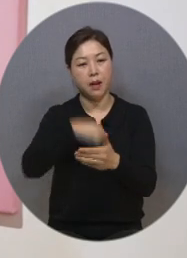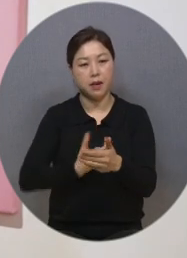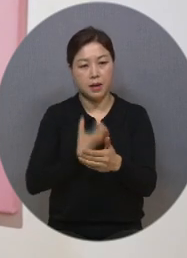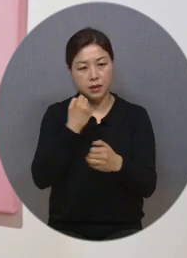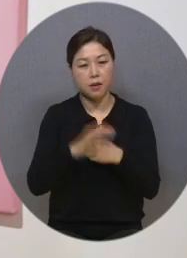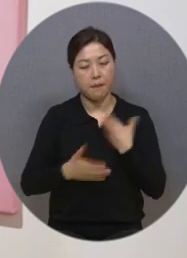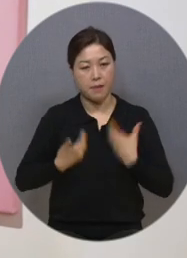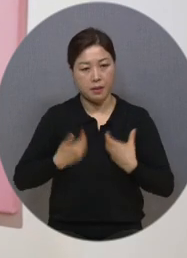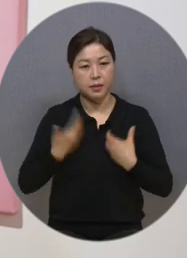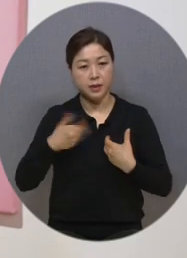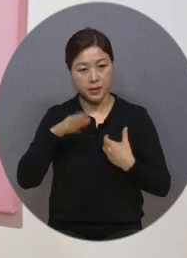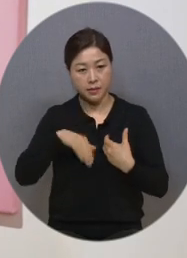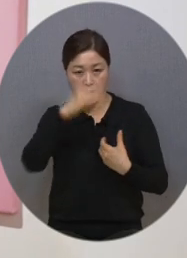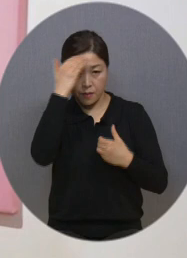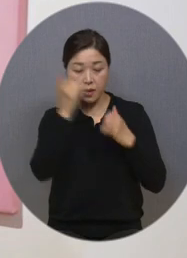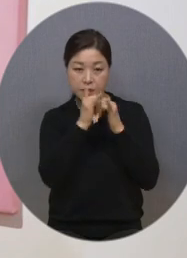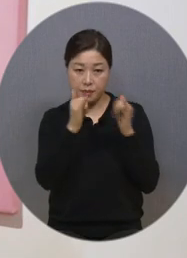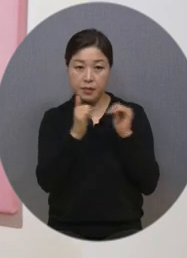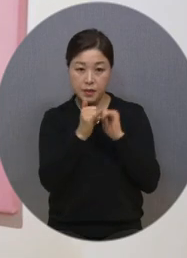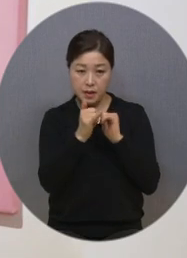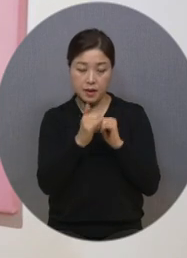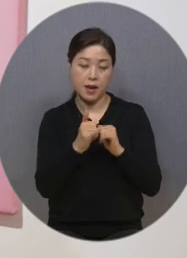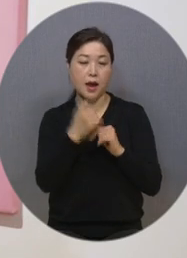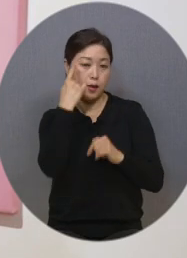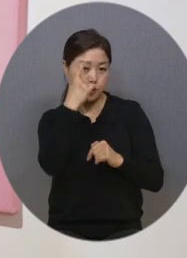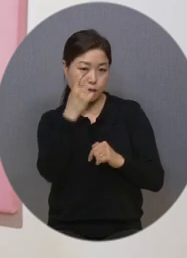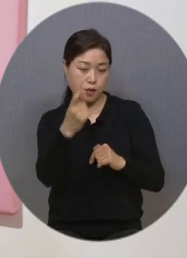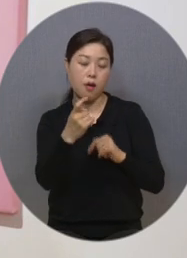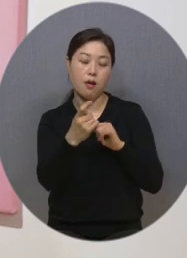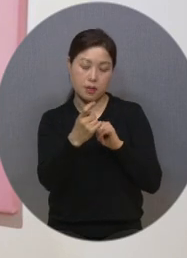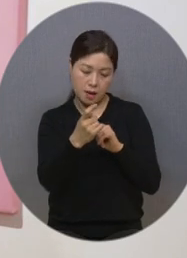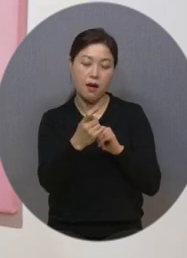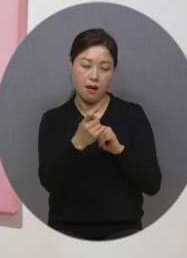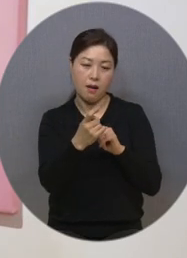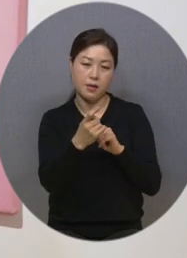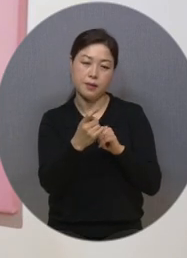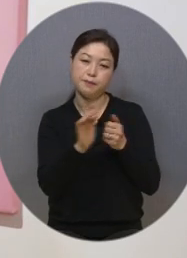속에서 관람객들에게 잠시나마 추억에 젖게 하는